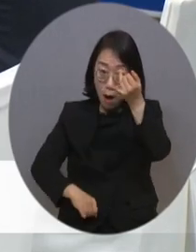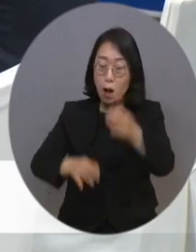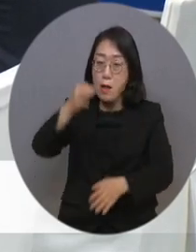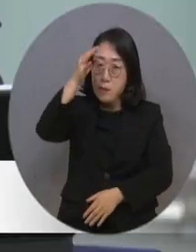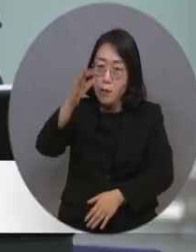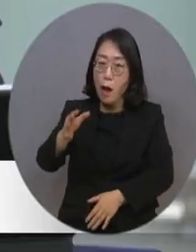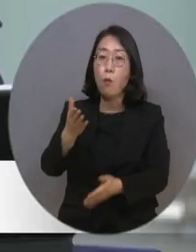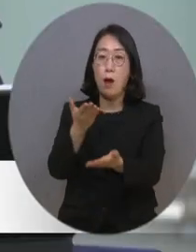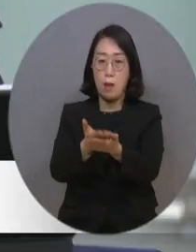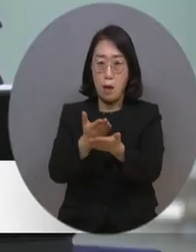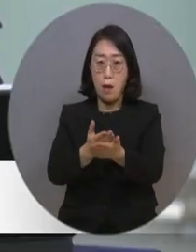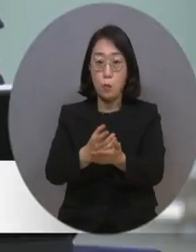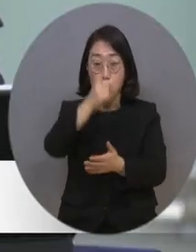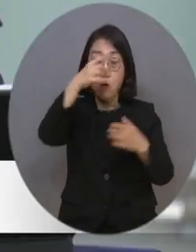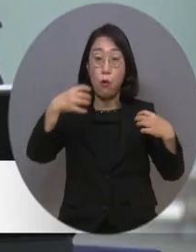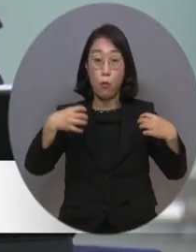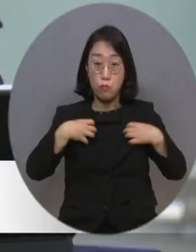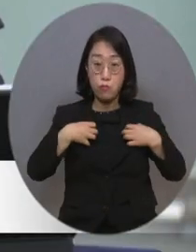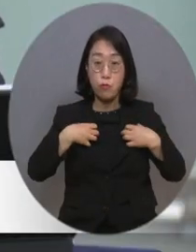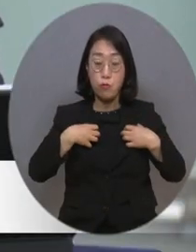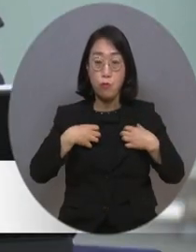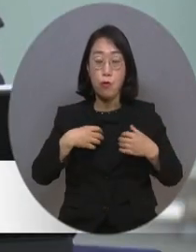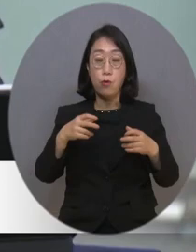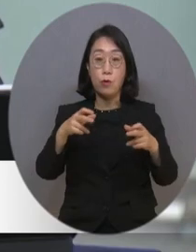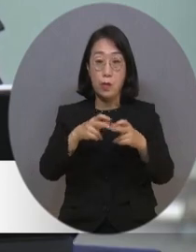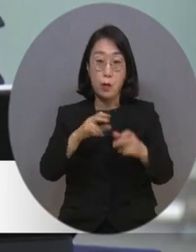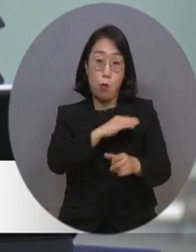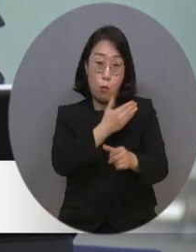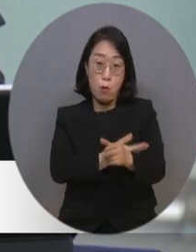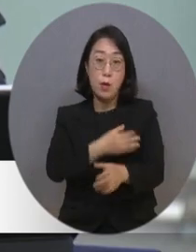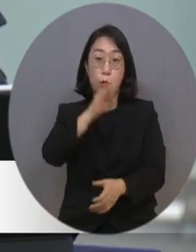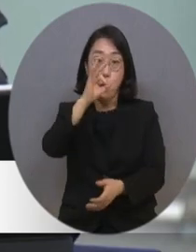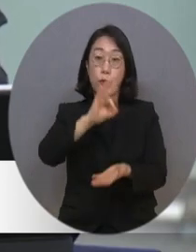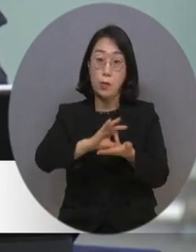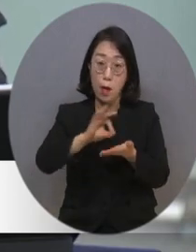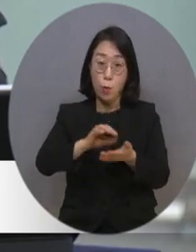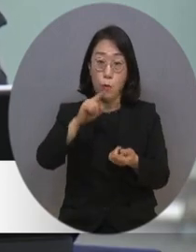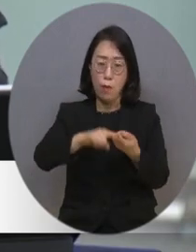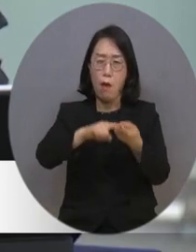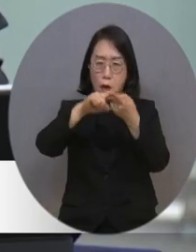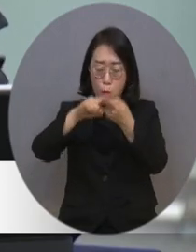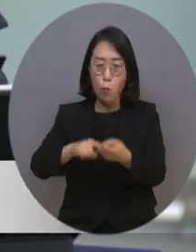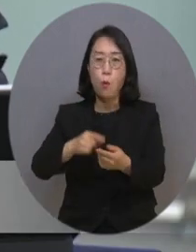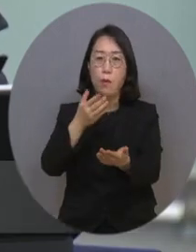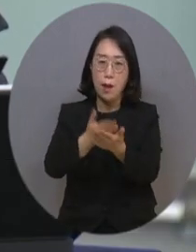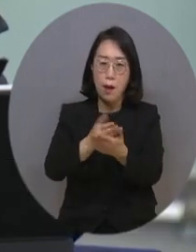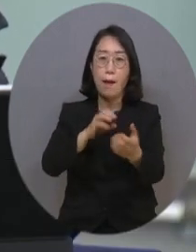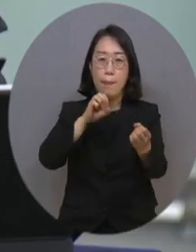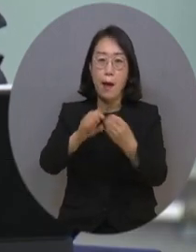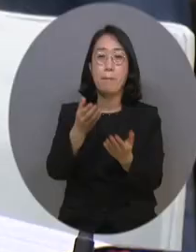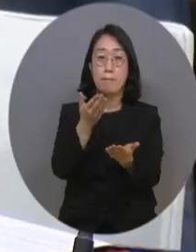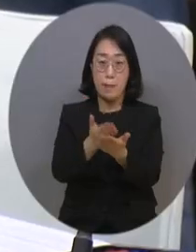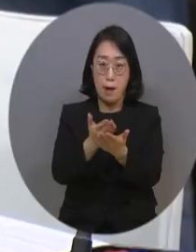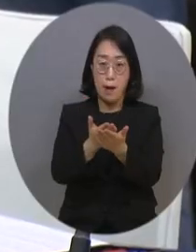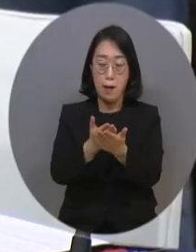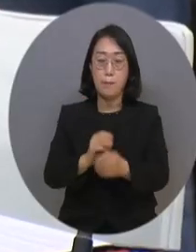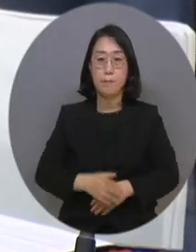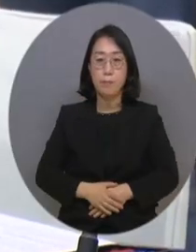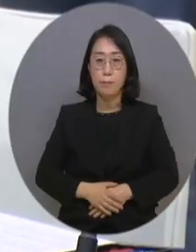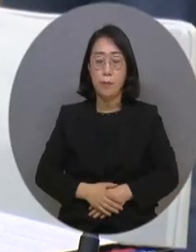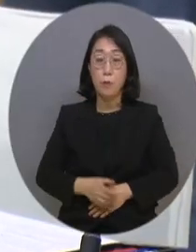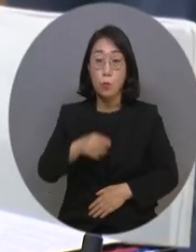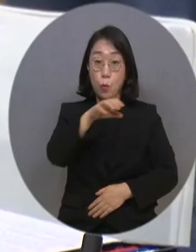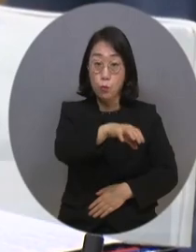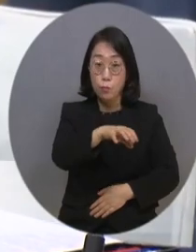사과와 기재부에는 장애인 권리 예산 반영 촉구 등에 대한 답변을 요구한다는 취지입니다. 또